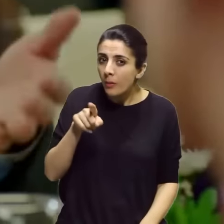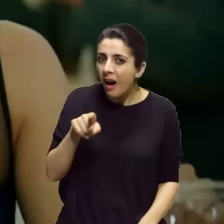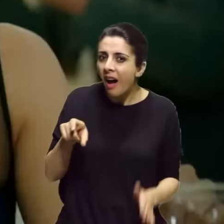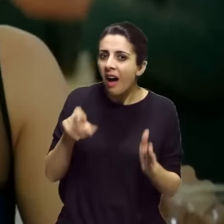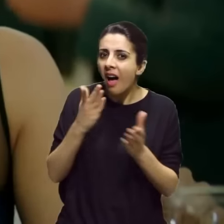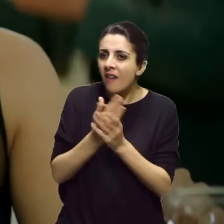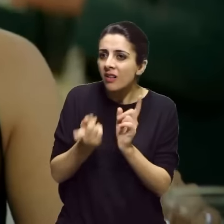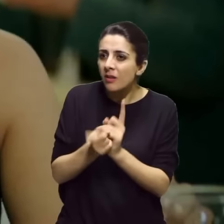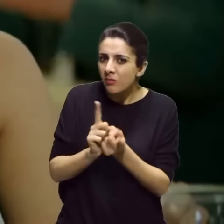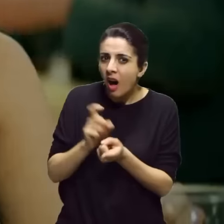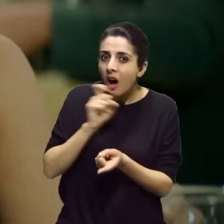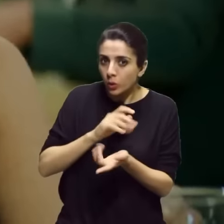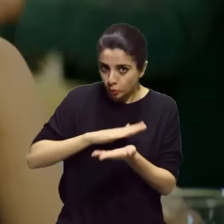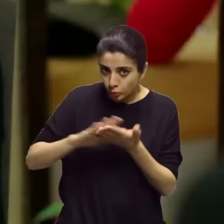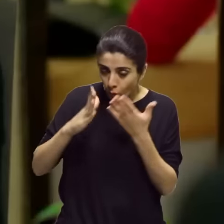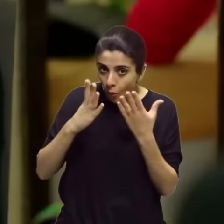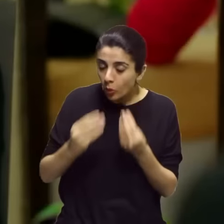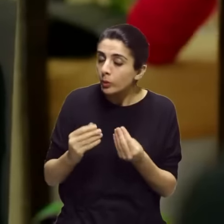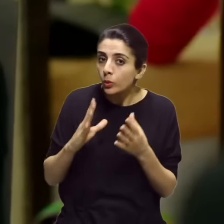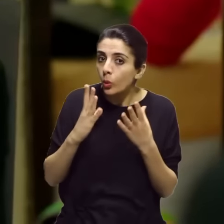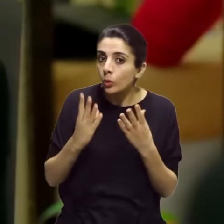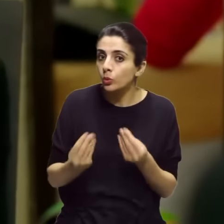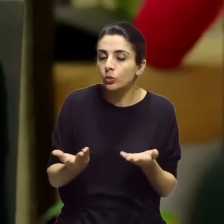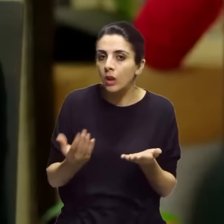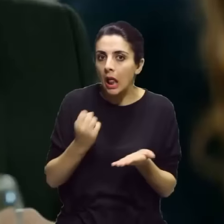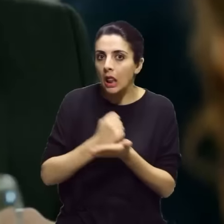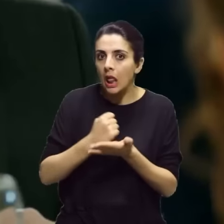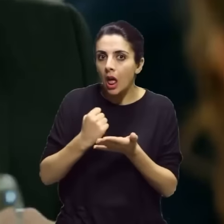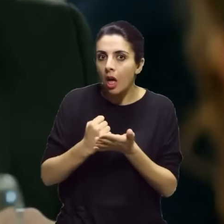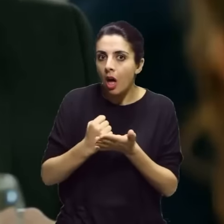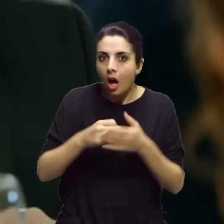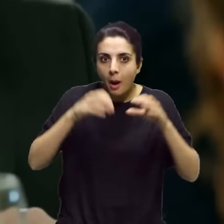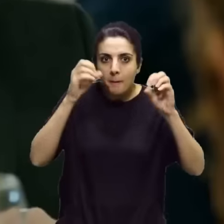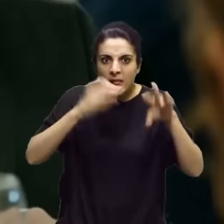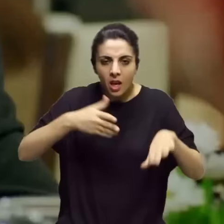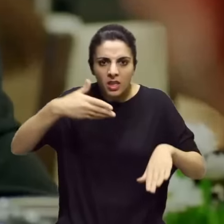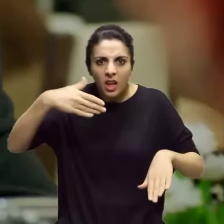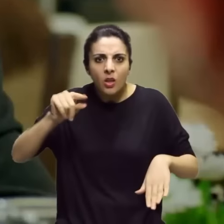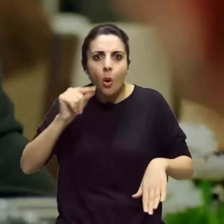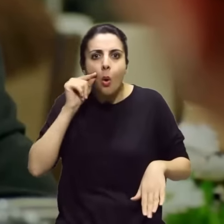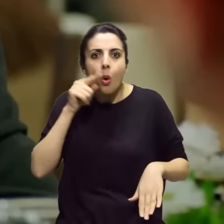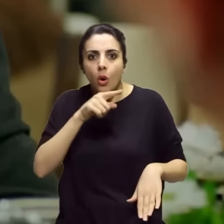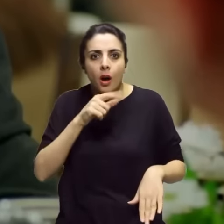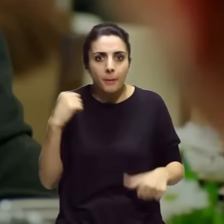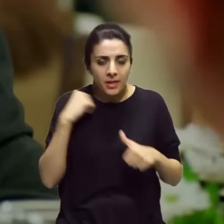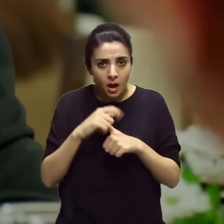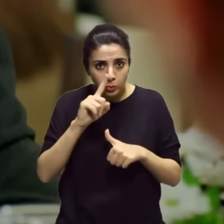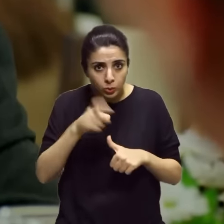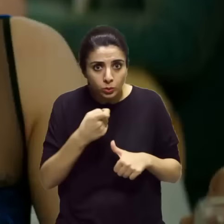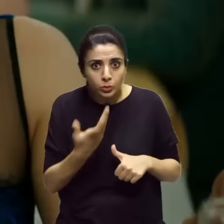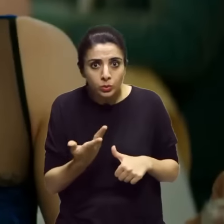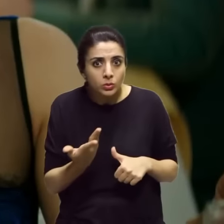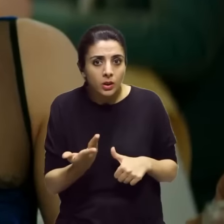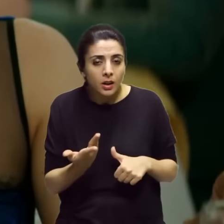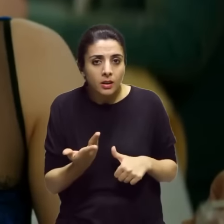evrak hatası düzeltildi mi diyorum yani. Hani o nikah masasında bırakıp gittiğin delikanlıya ulaşabildim mi?